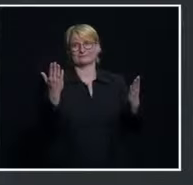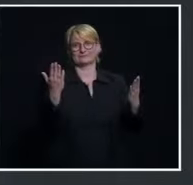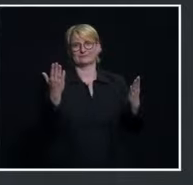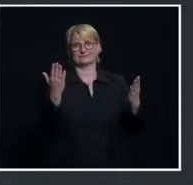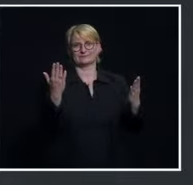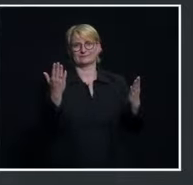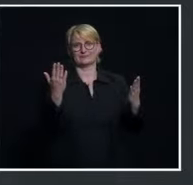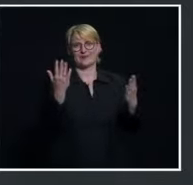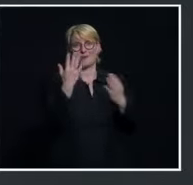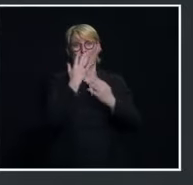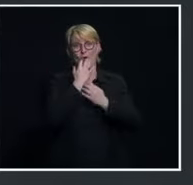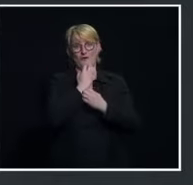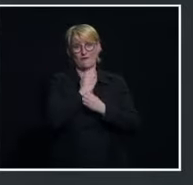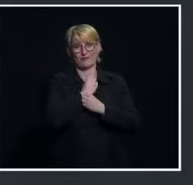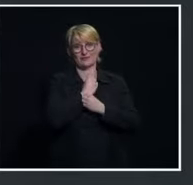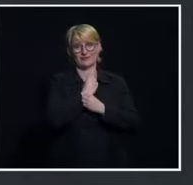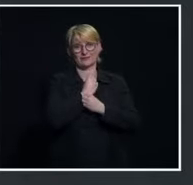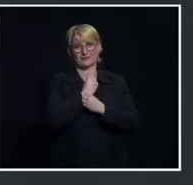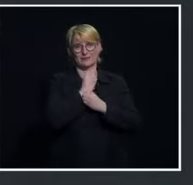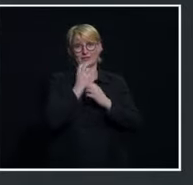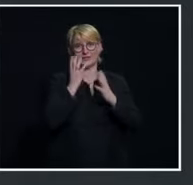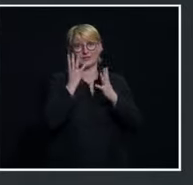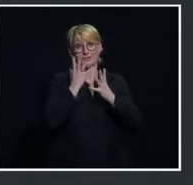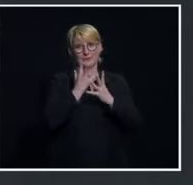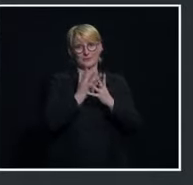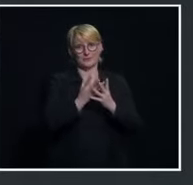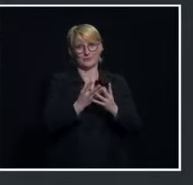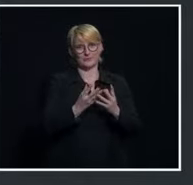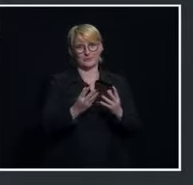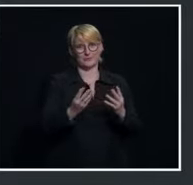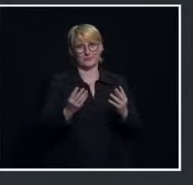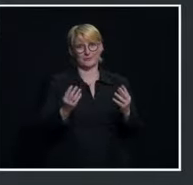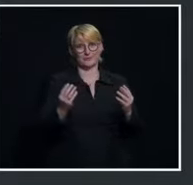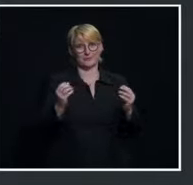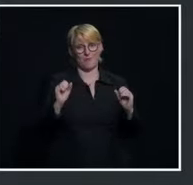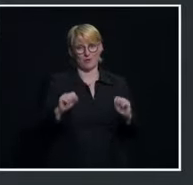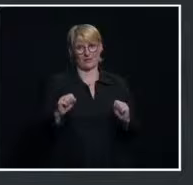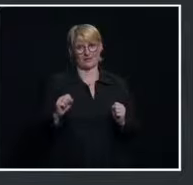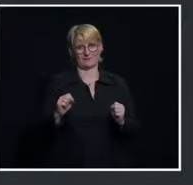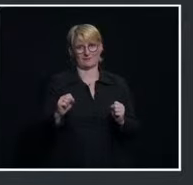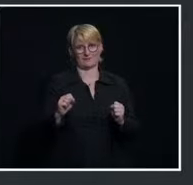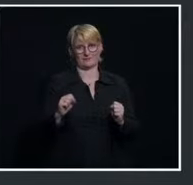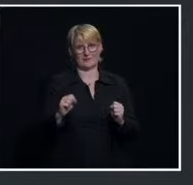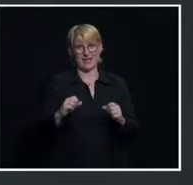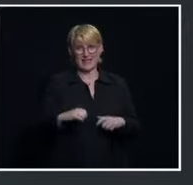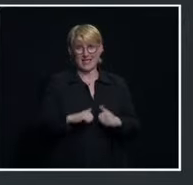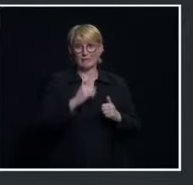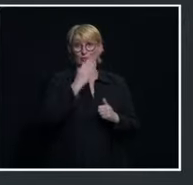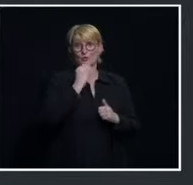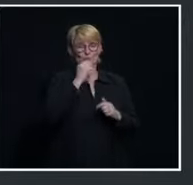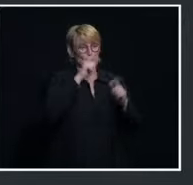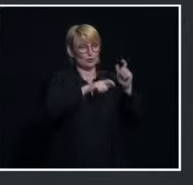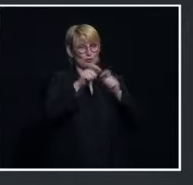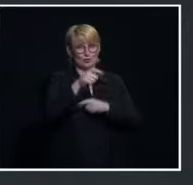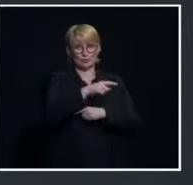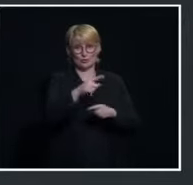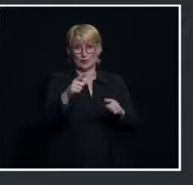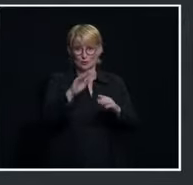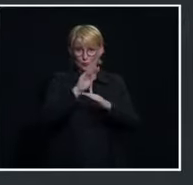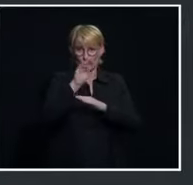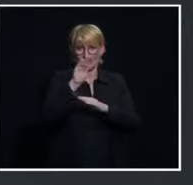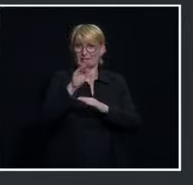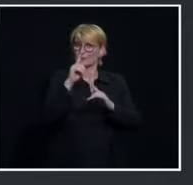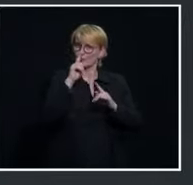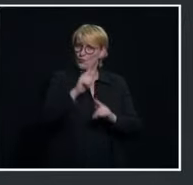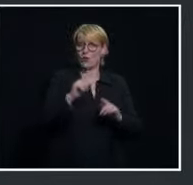die Hoffnung kann auch schwinden. Wenn das jüdische Leben eine Zukunft haben soll, dann nur in